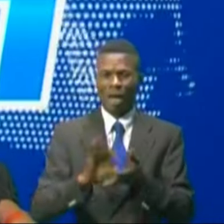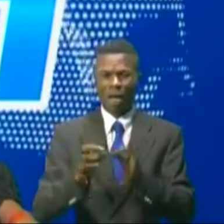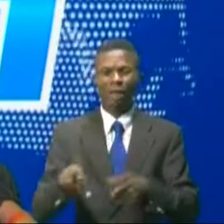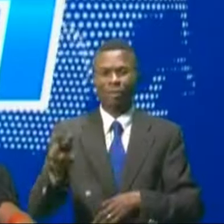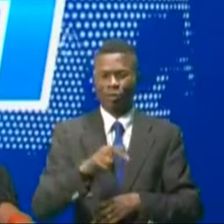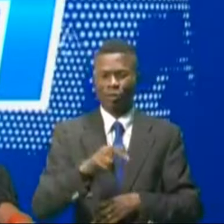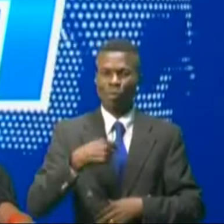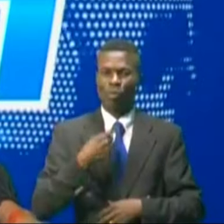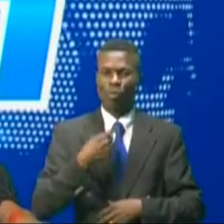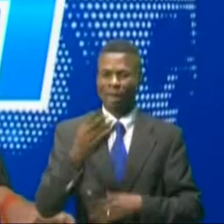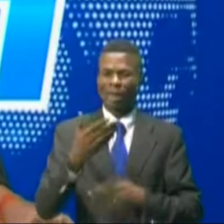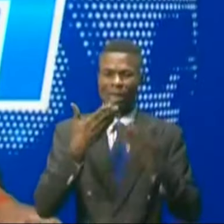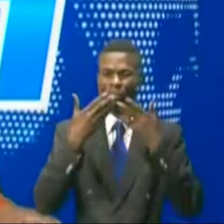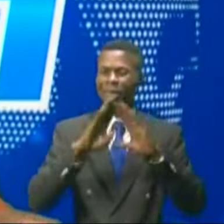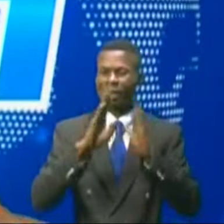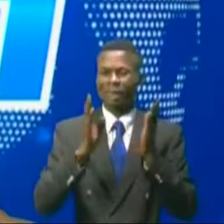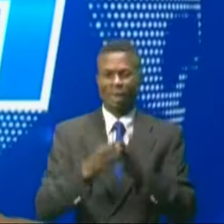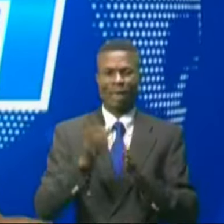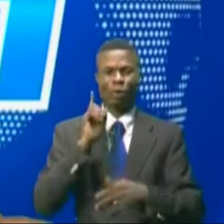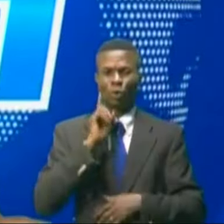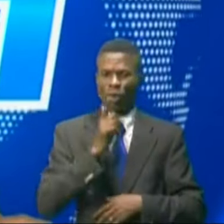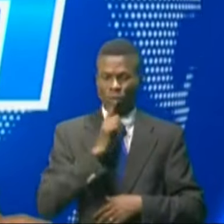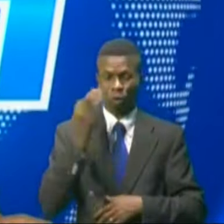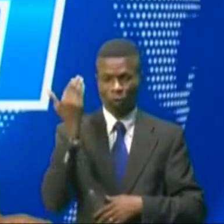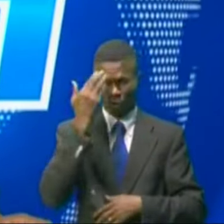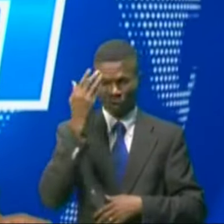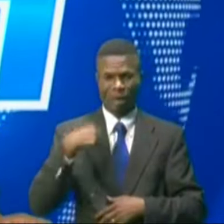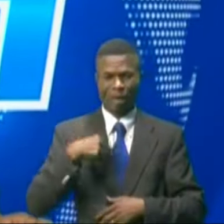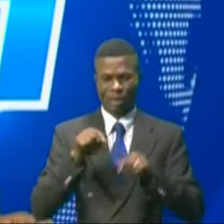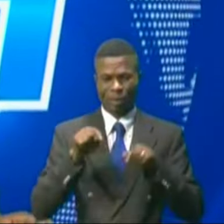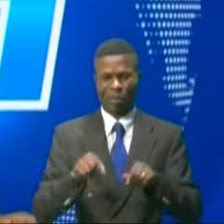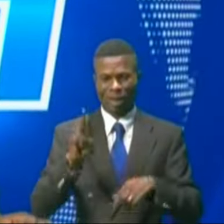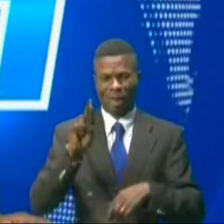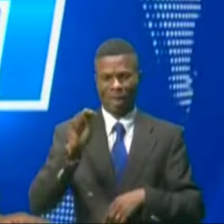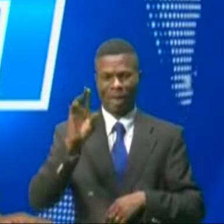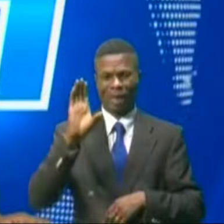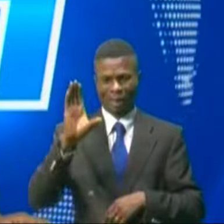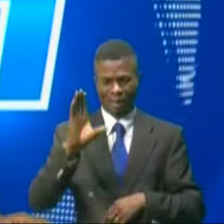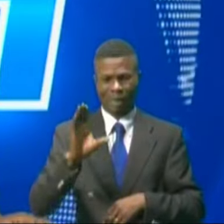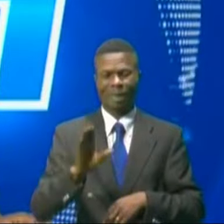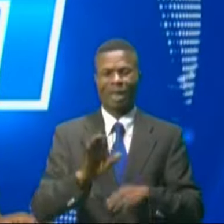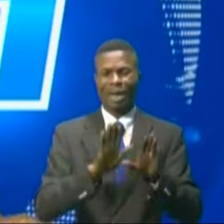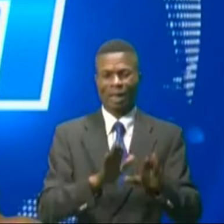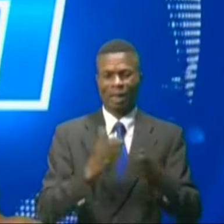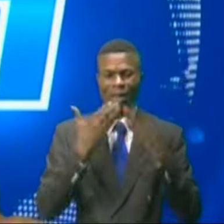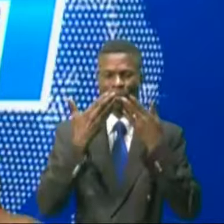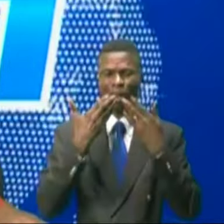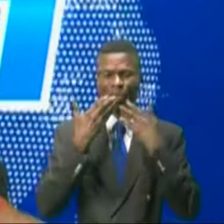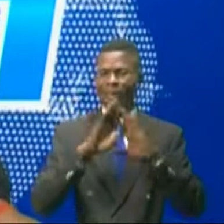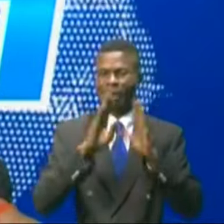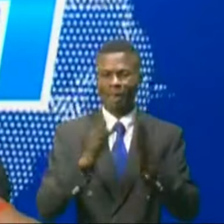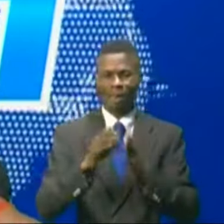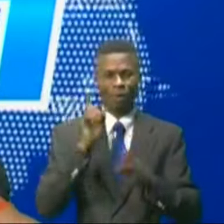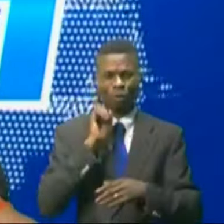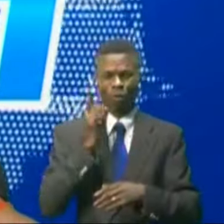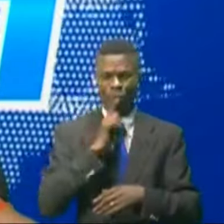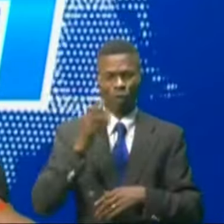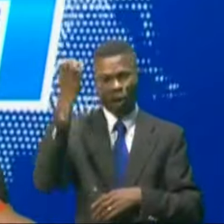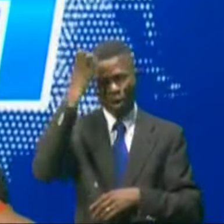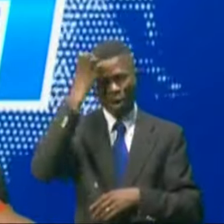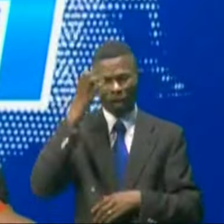à sa rédaction. Yannick Yangoumba Nzengele Basso a été à la technique. Merci également à Joseph